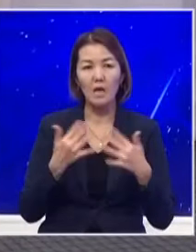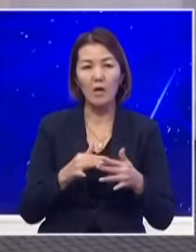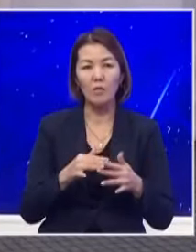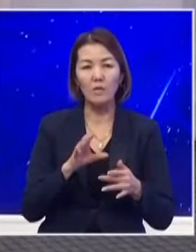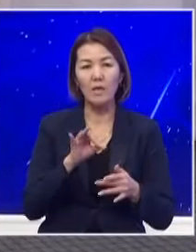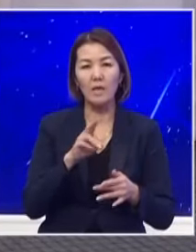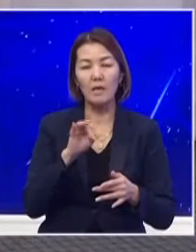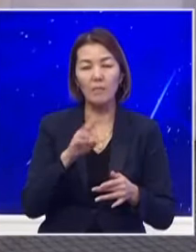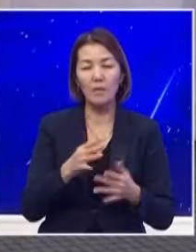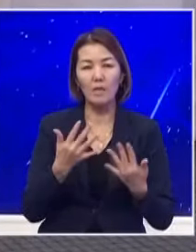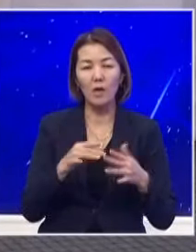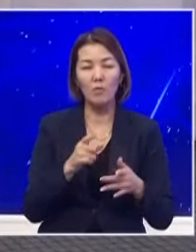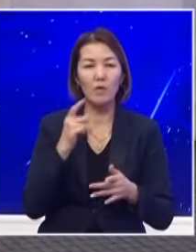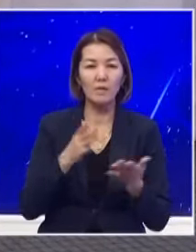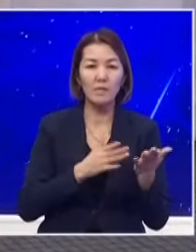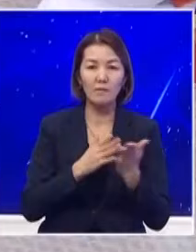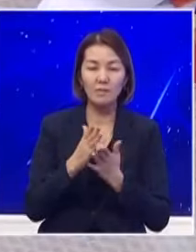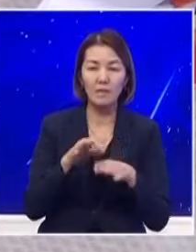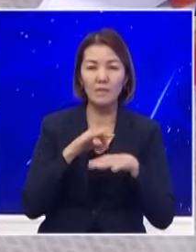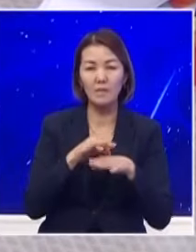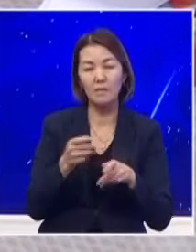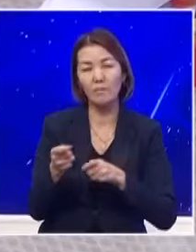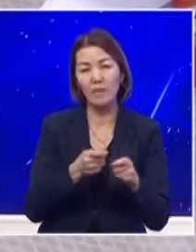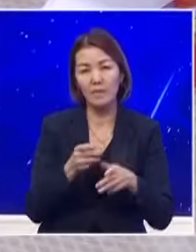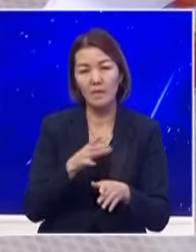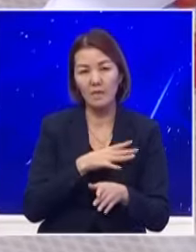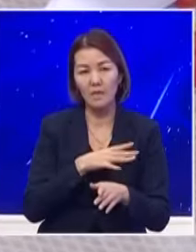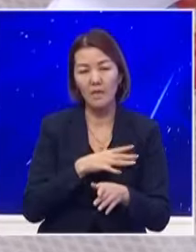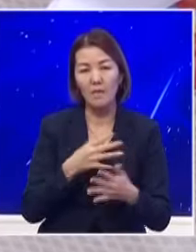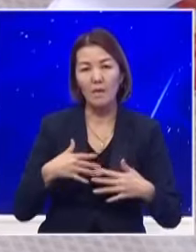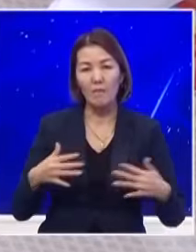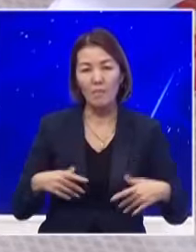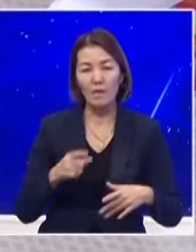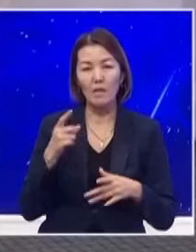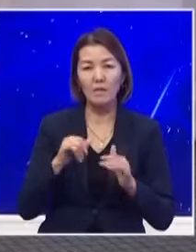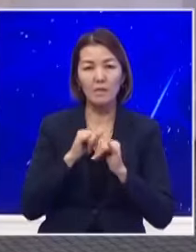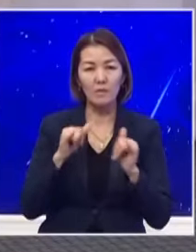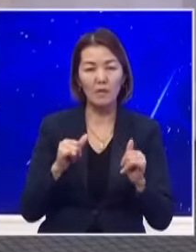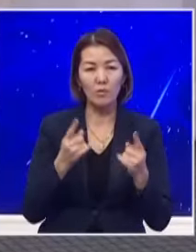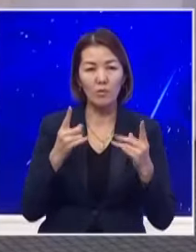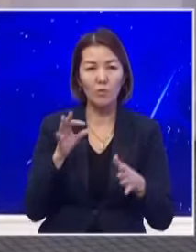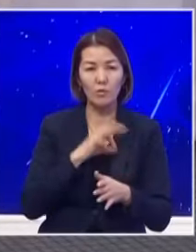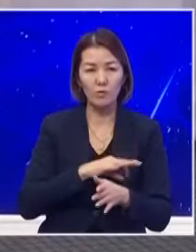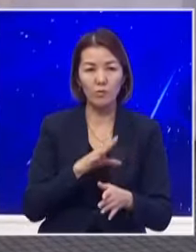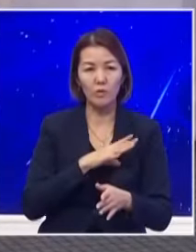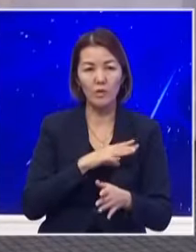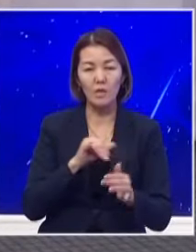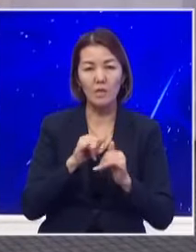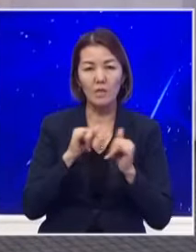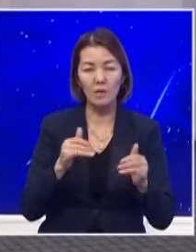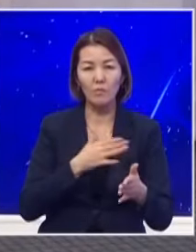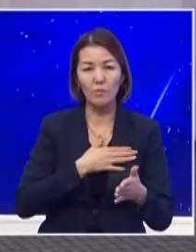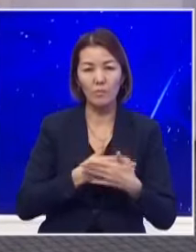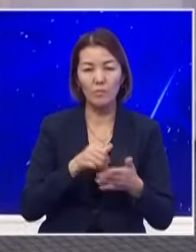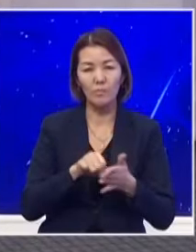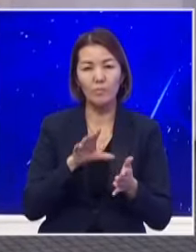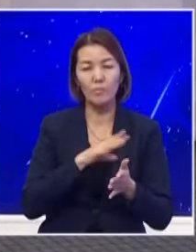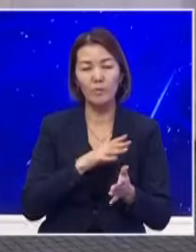Екпінді ауылында ауыл шаруашылығы, мал шаруашылығын үлкейтуде, жан жақты дамытуда ол кісінің